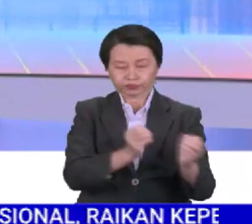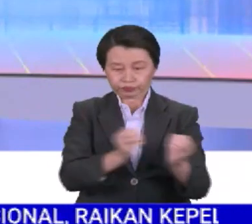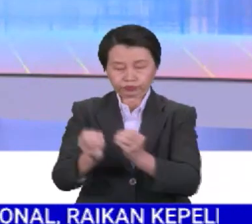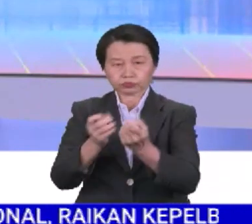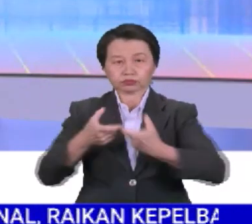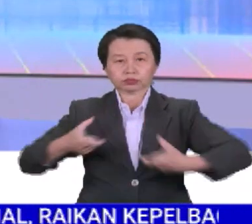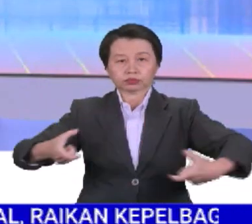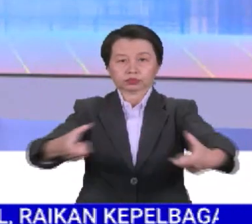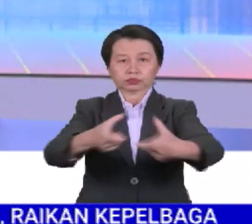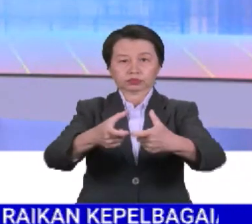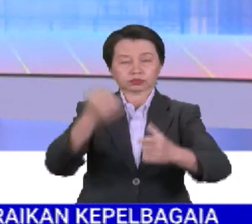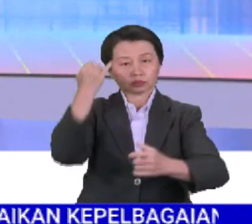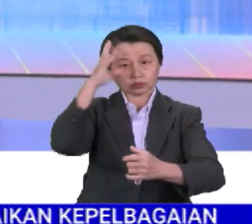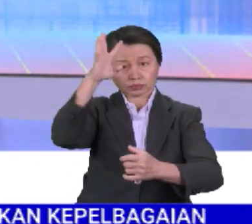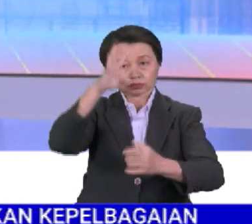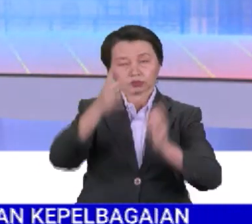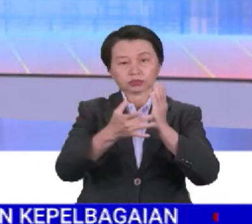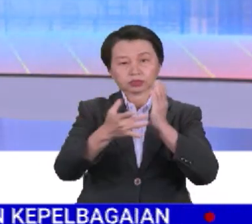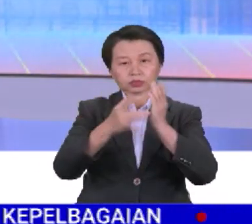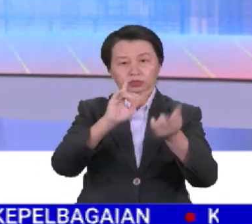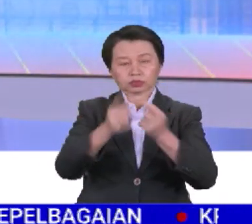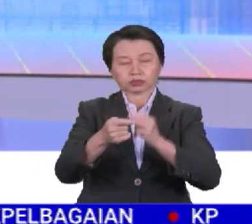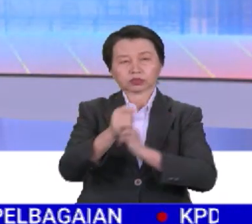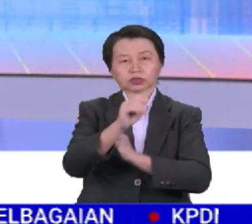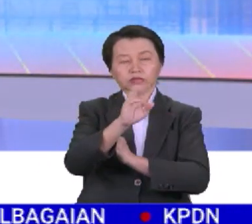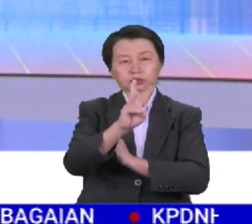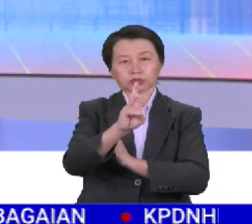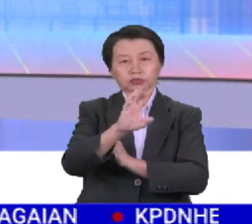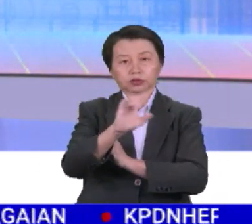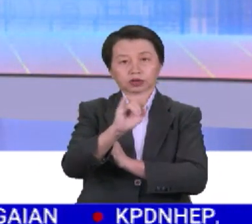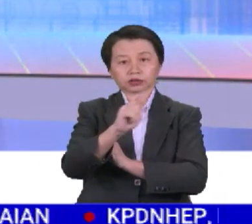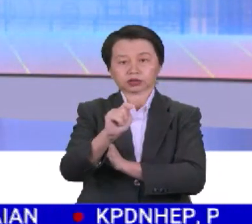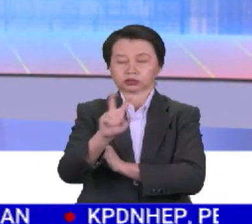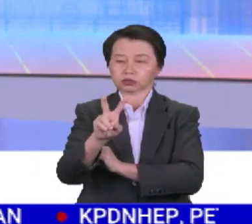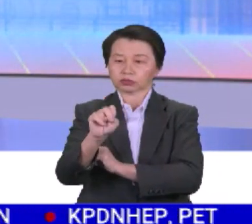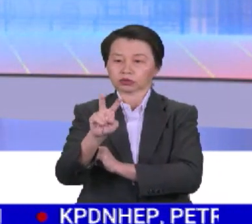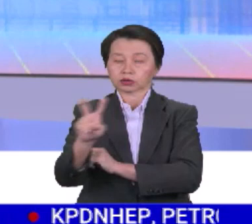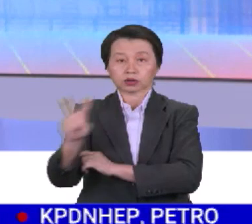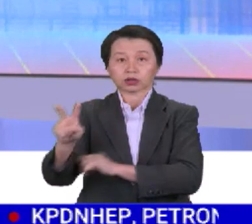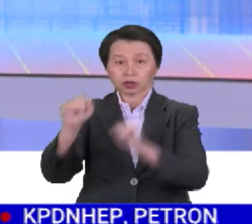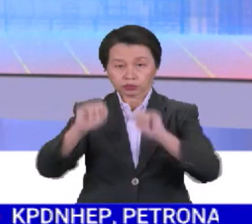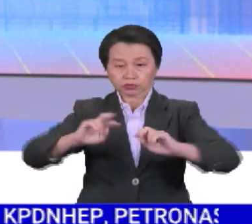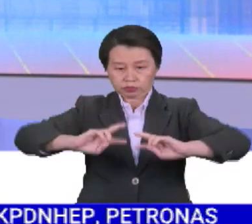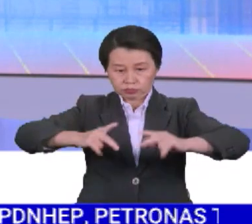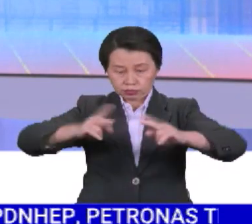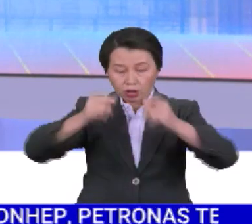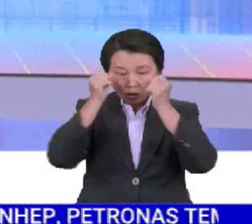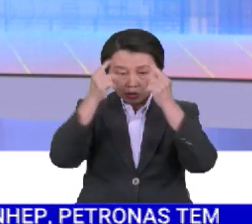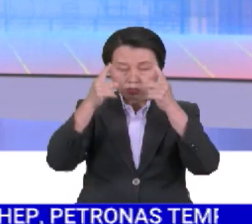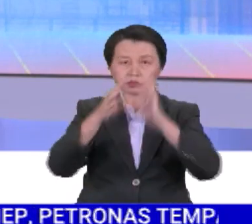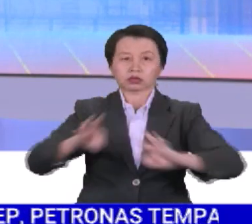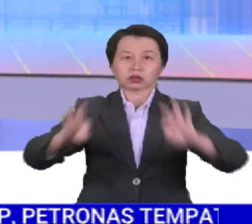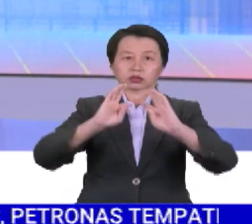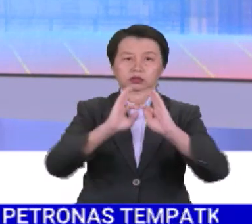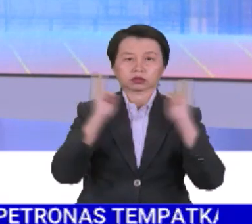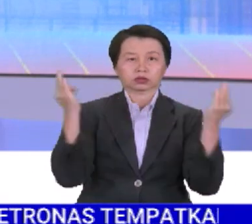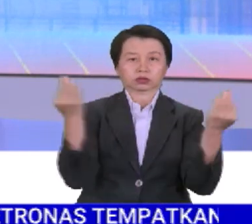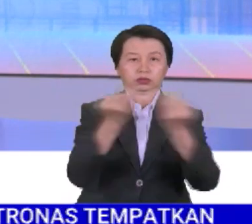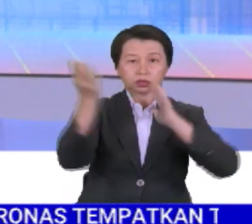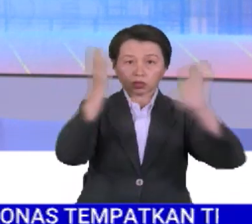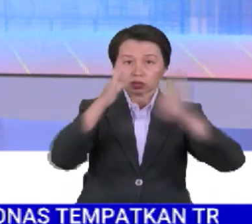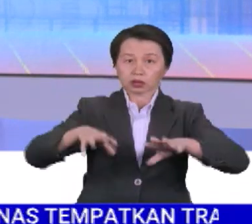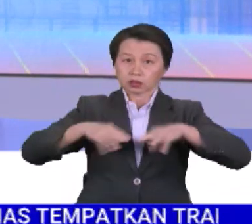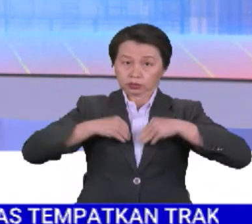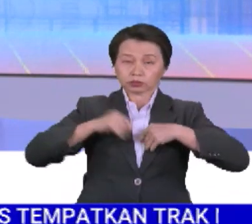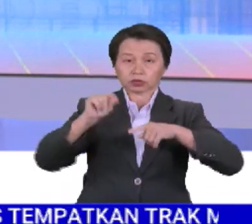Kongres Inovasi dan Teknologi Dunia WCIT 2022 diyakini dapat meningkatkan kesedaran pentingnya keluarga Malaysia